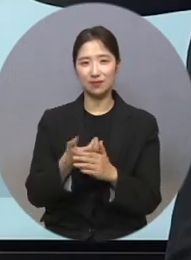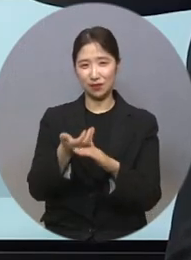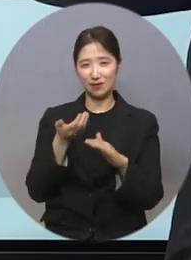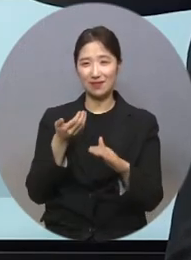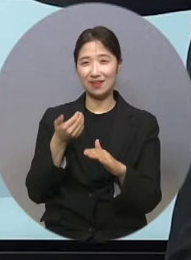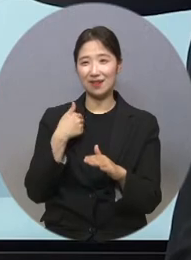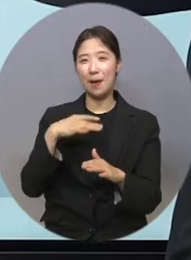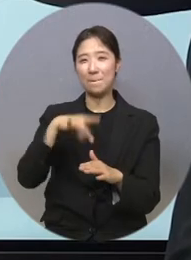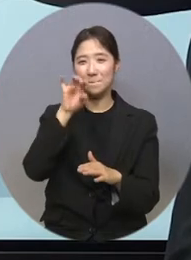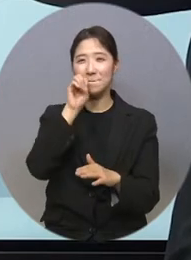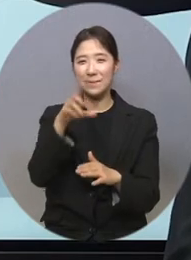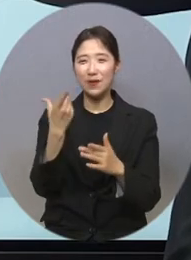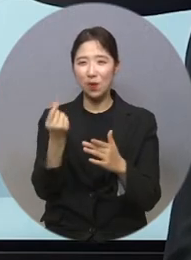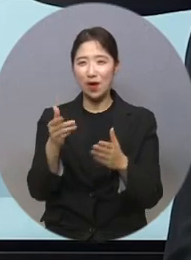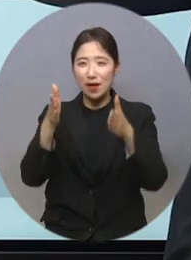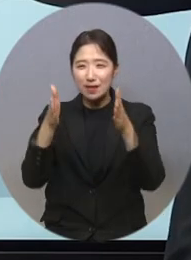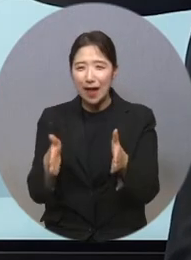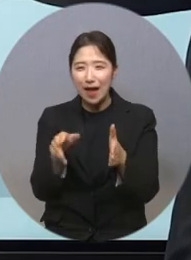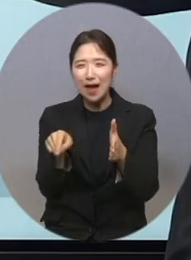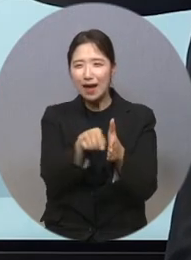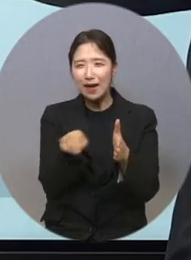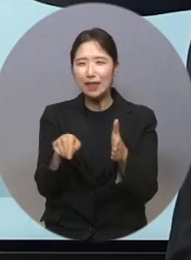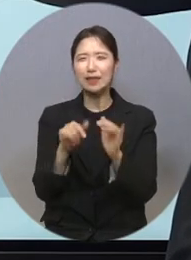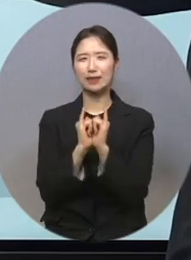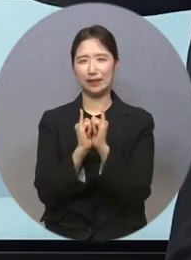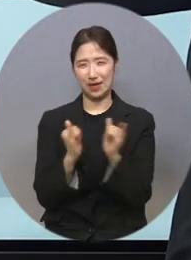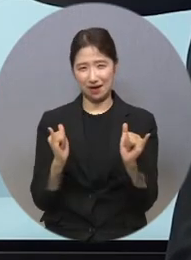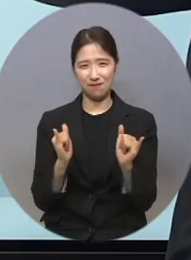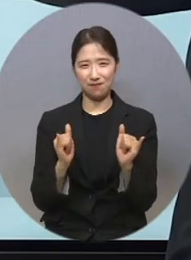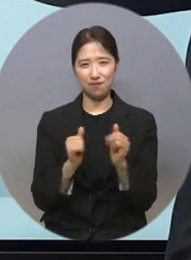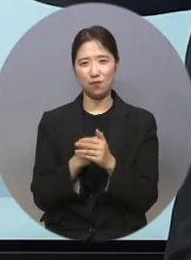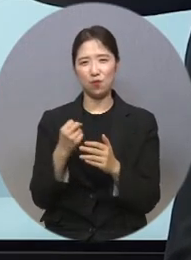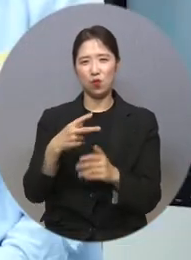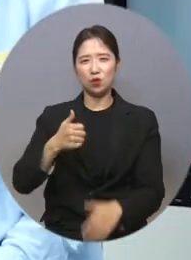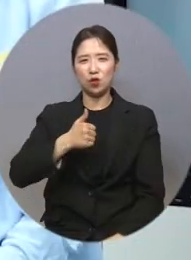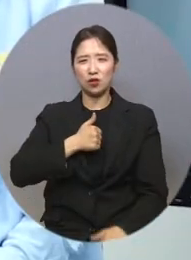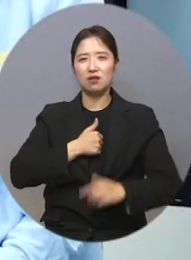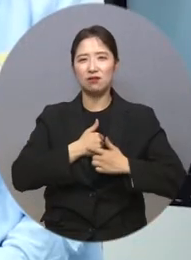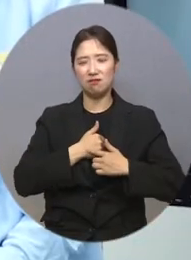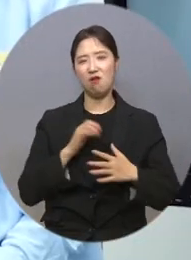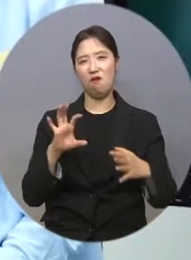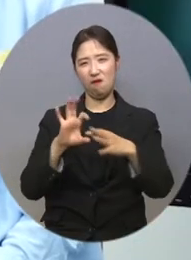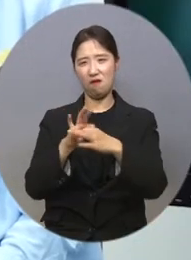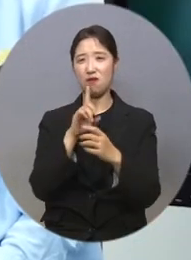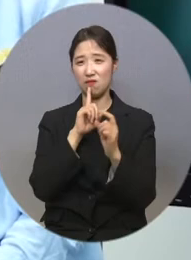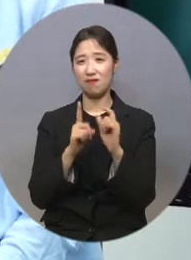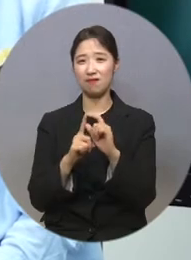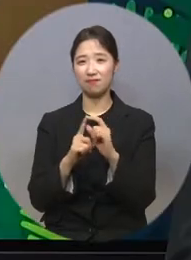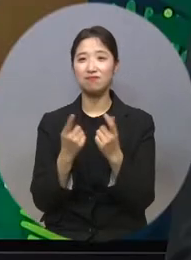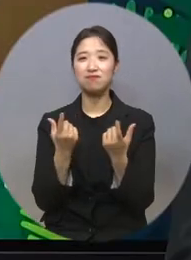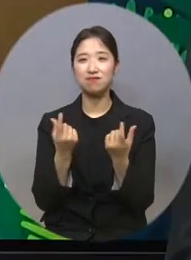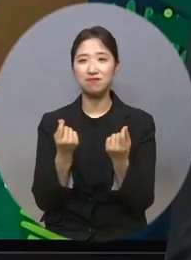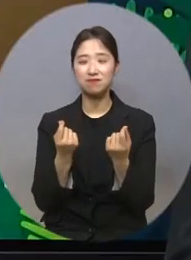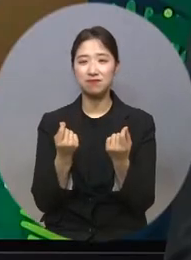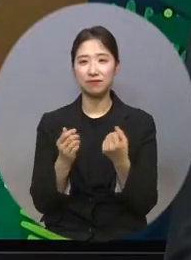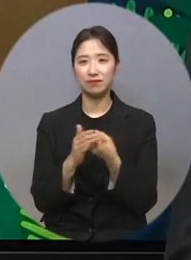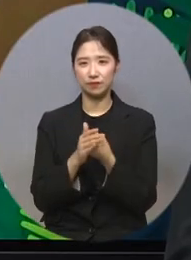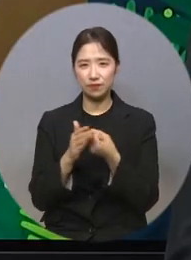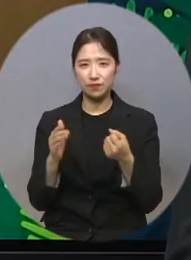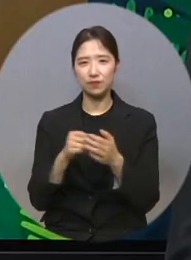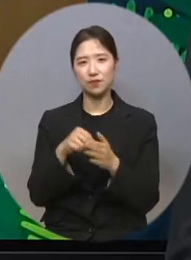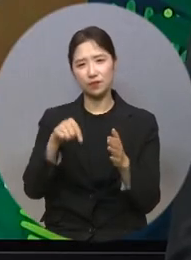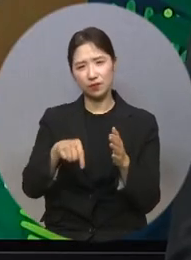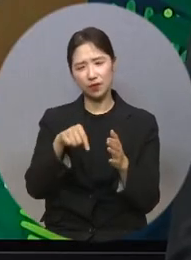뭐 경계인이라는 표현도 있고 그 정체성과 연결된 단어인 것 같아요. 그 경계인이라는 게. 거기서